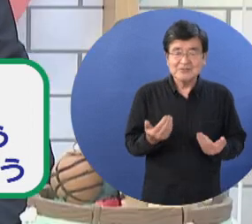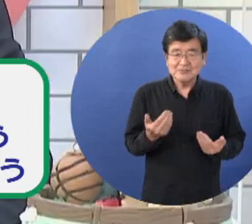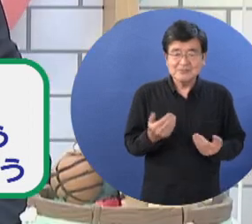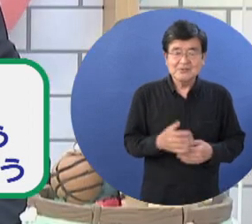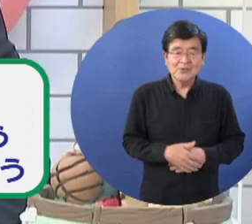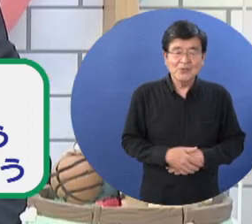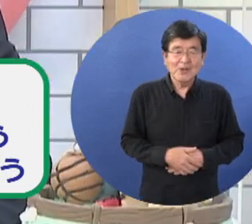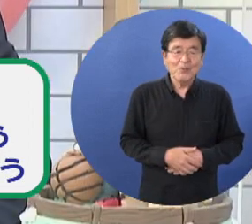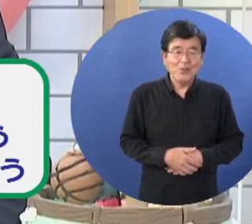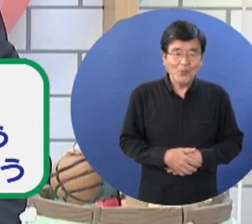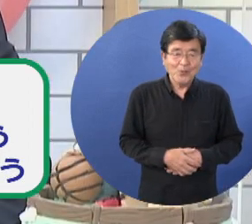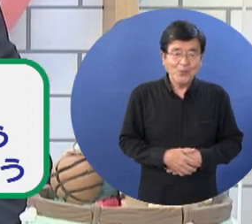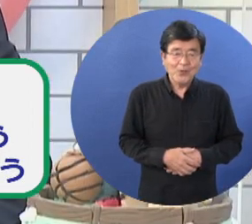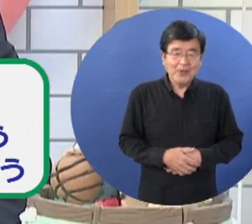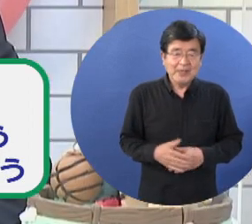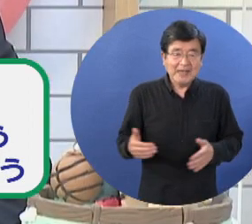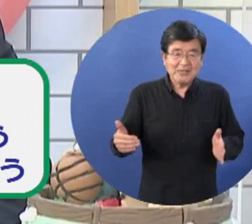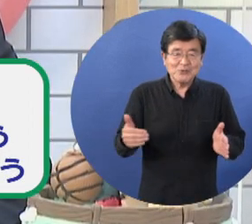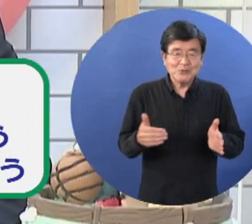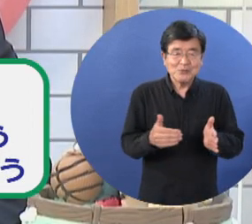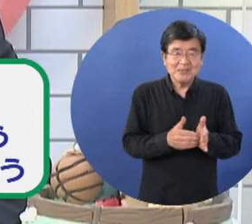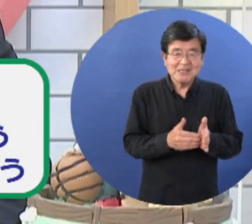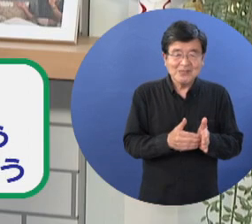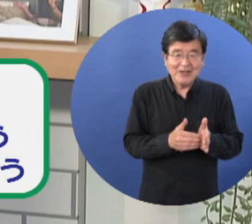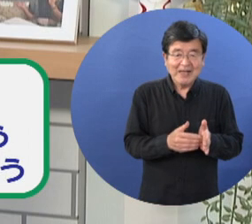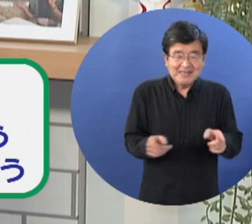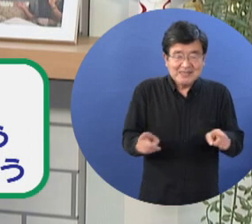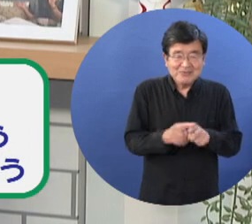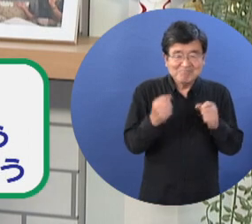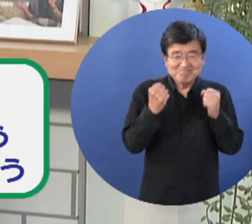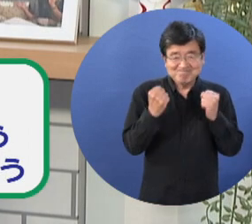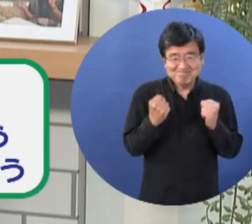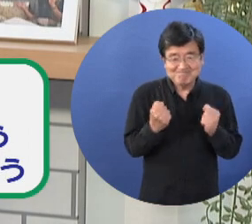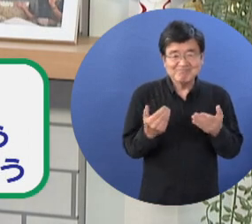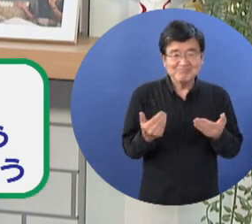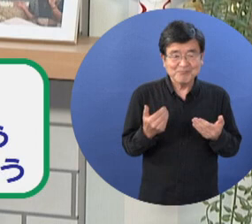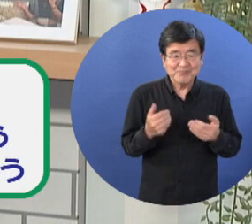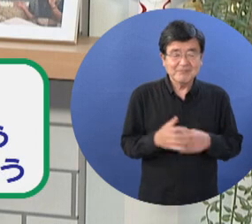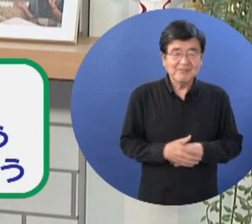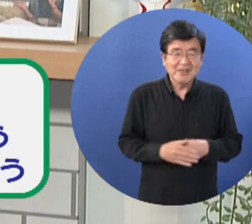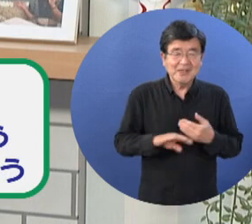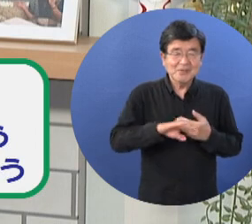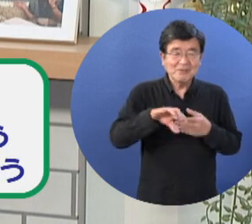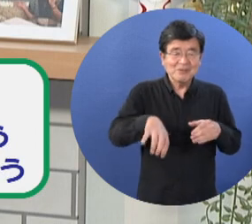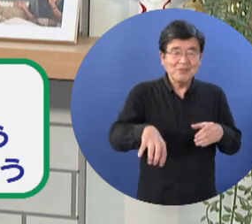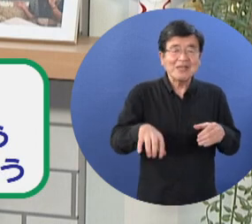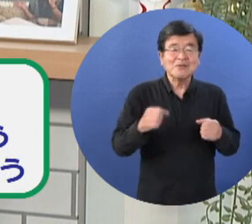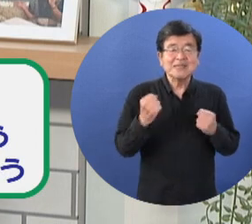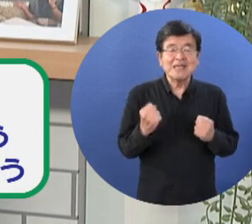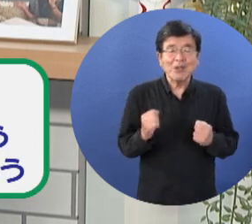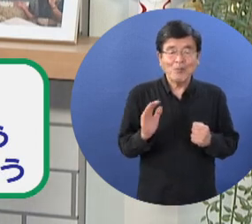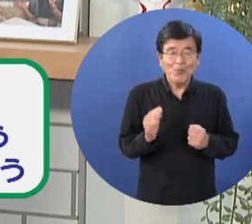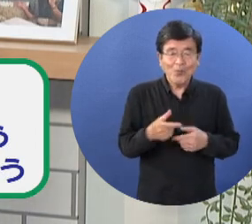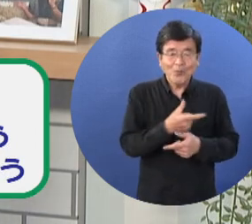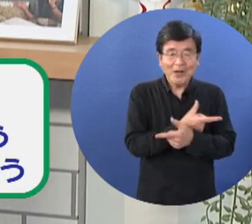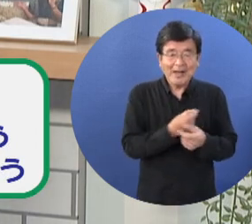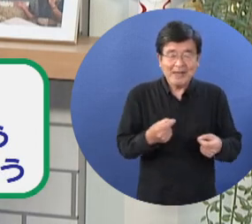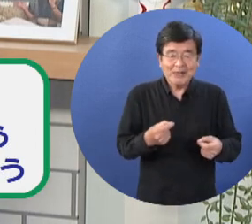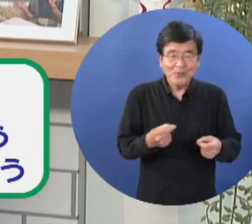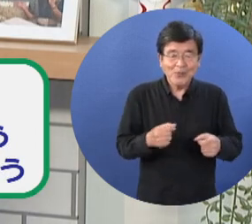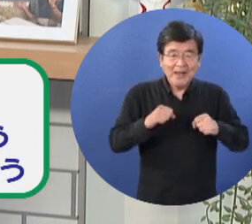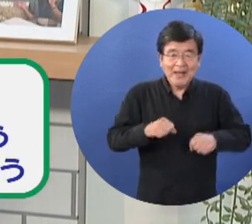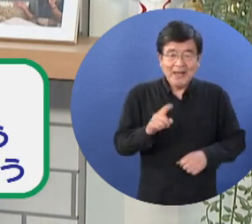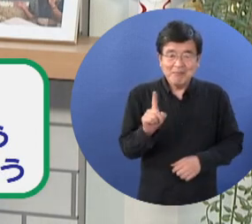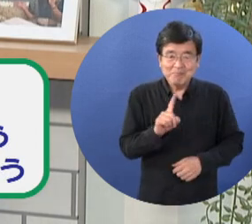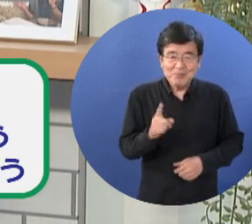終的には一緒におらないやん、 うんうん、別々の場所にいてもお互いの安否がきちんと確認できるような方法を事